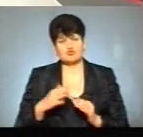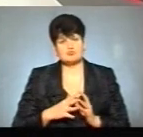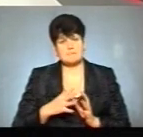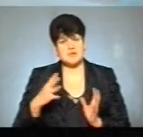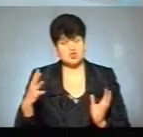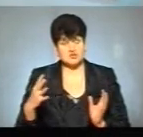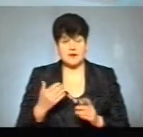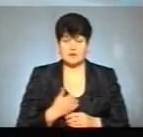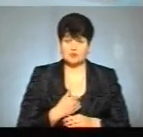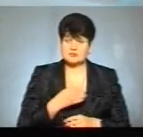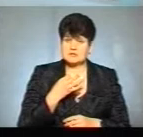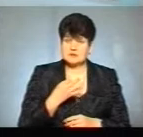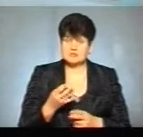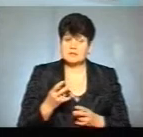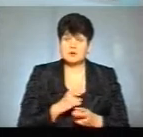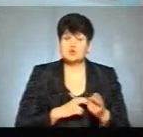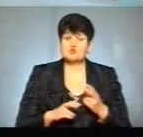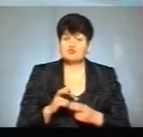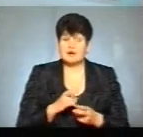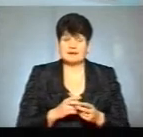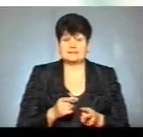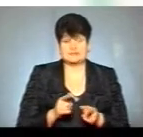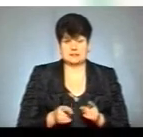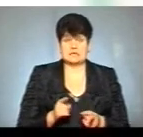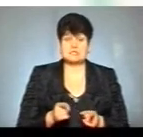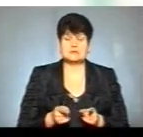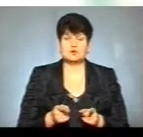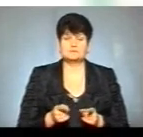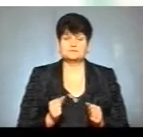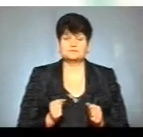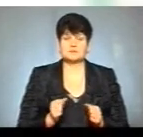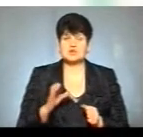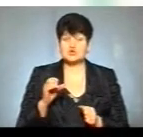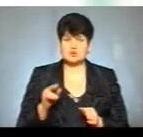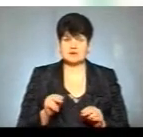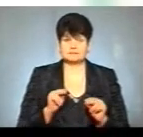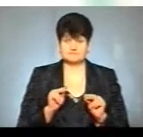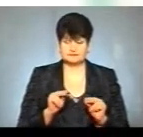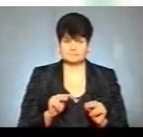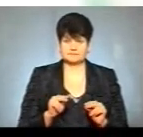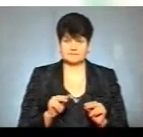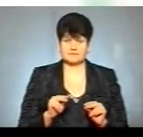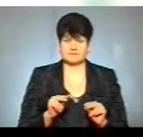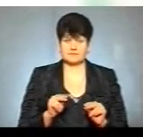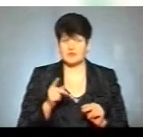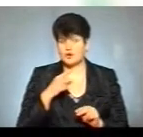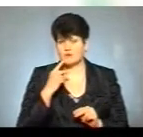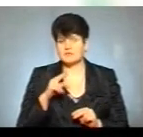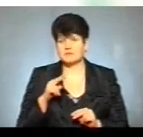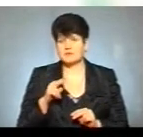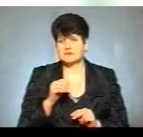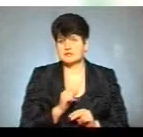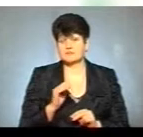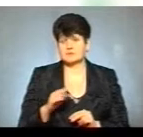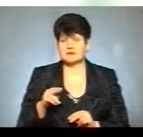ще раз хочу наголосити, що треба шукати дійсно соціальну справедливість, як що казав присяжний Андрій Володимирович.